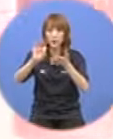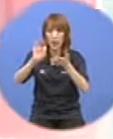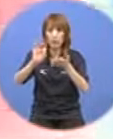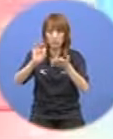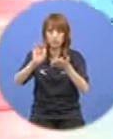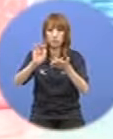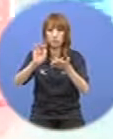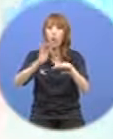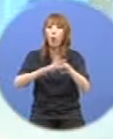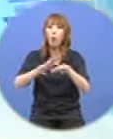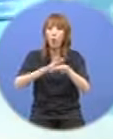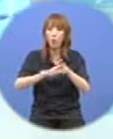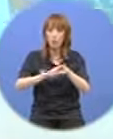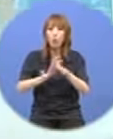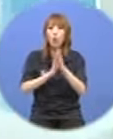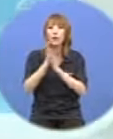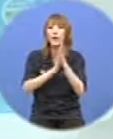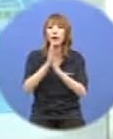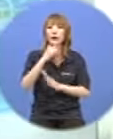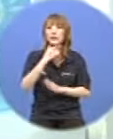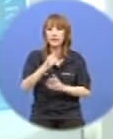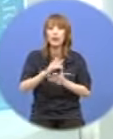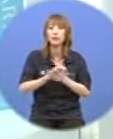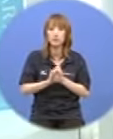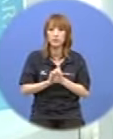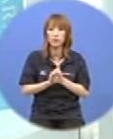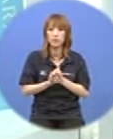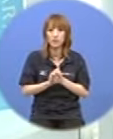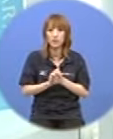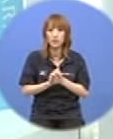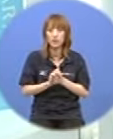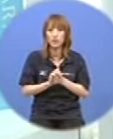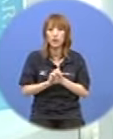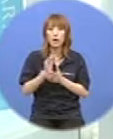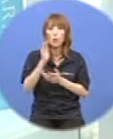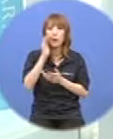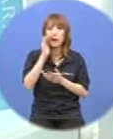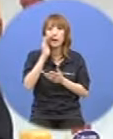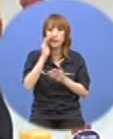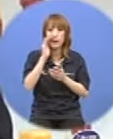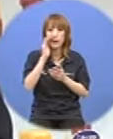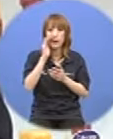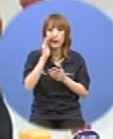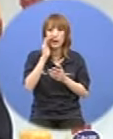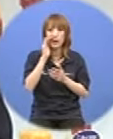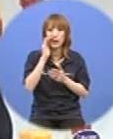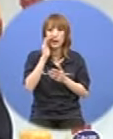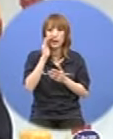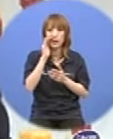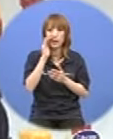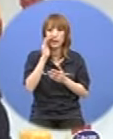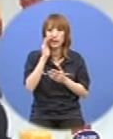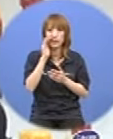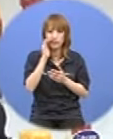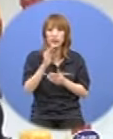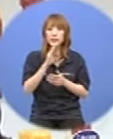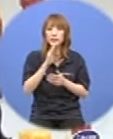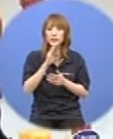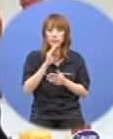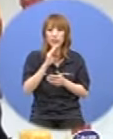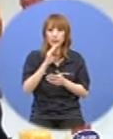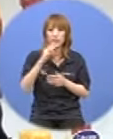ますからそれはお願いしたいと、 はい、 それからまあ和歌山についてはやっぱり今私が実際この